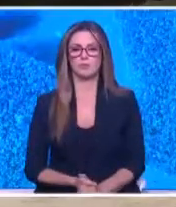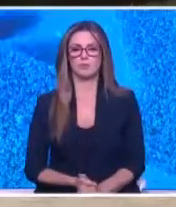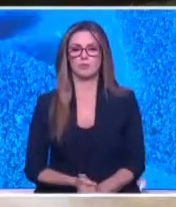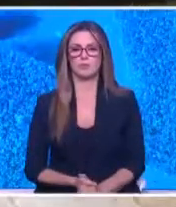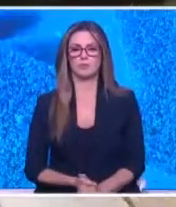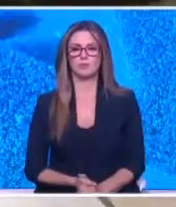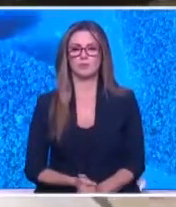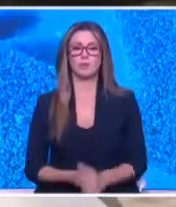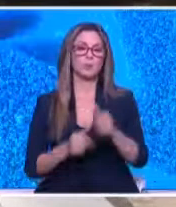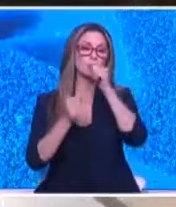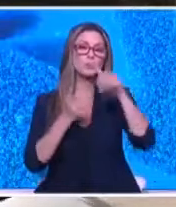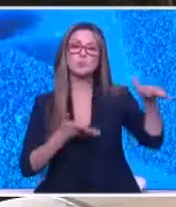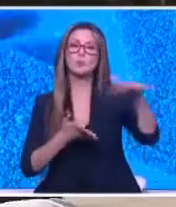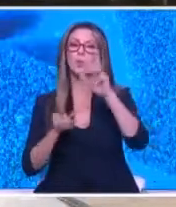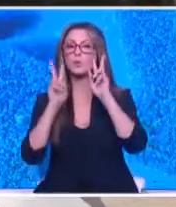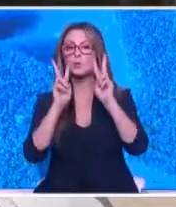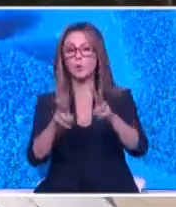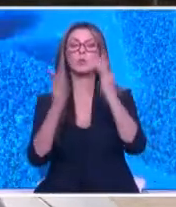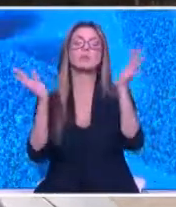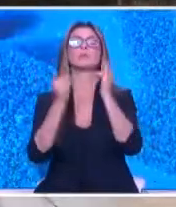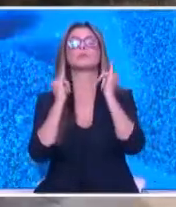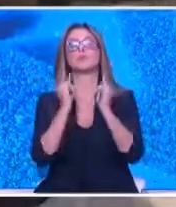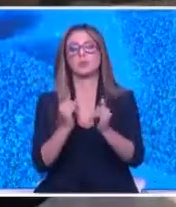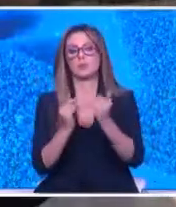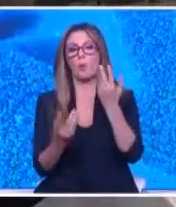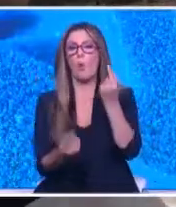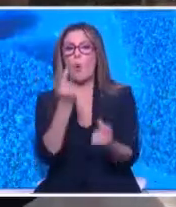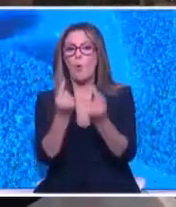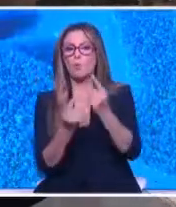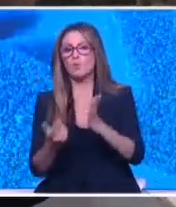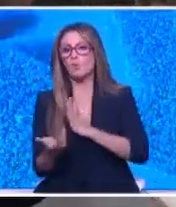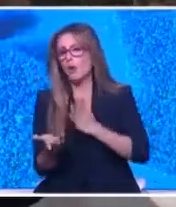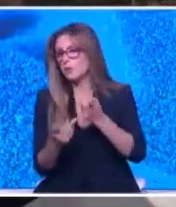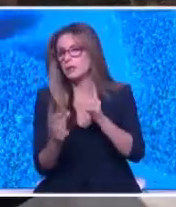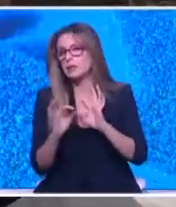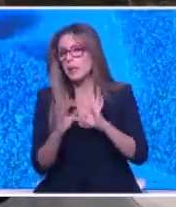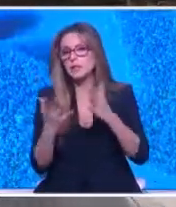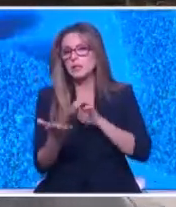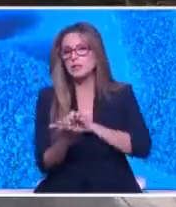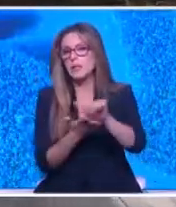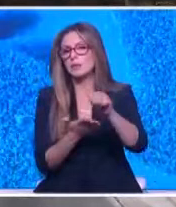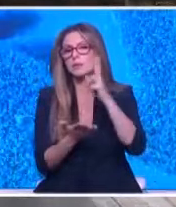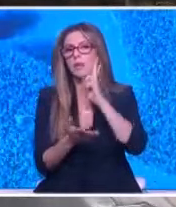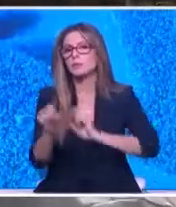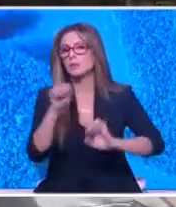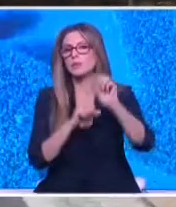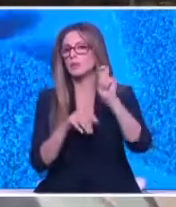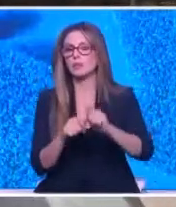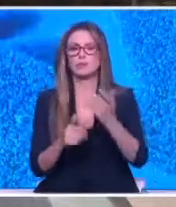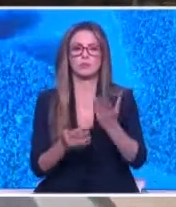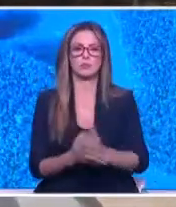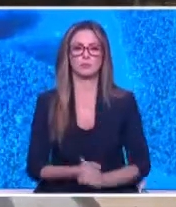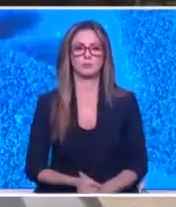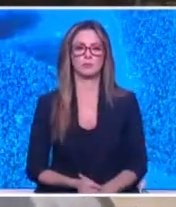Valla Tunca Nehri kirli. Zaten içinden de gözüküyor. Her taraf ot bağlamış. Neresinden başlayacaklar bilmiyorum ya. Her taraf bence kötü. Şu nehrin